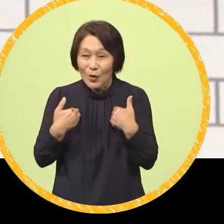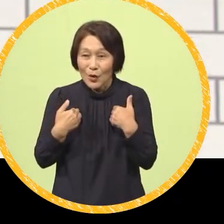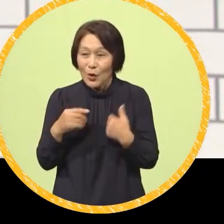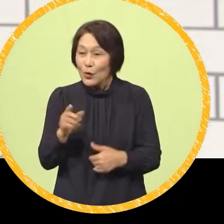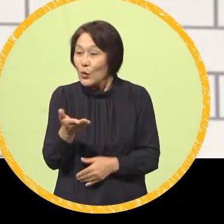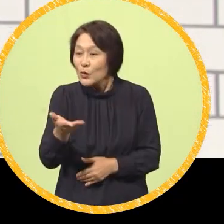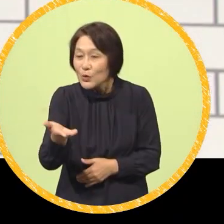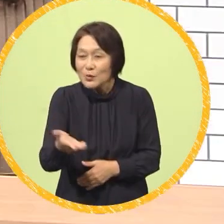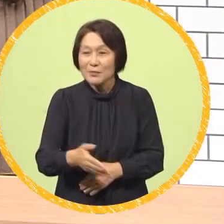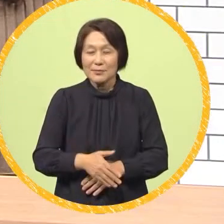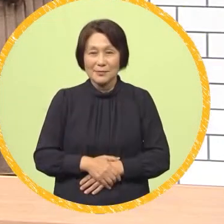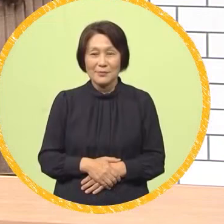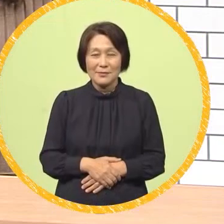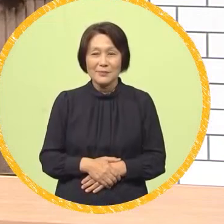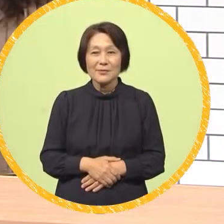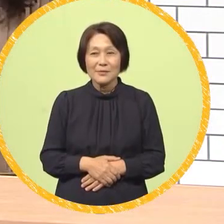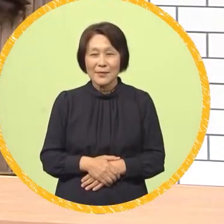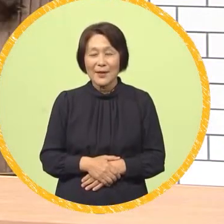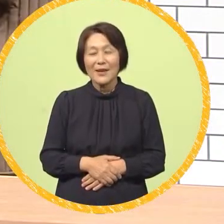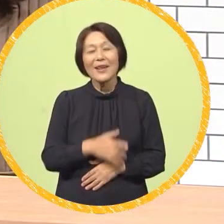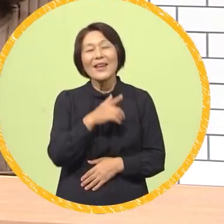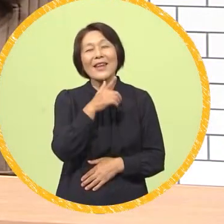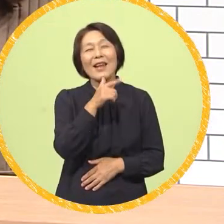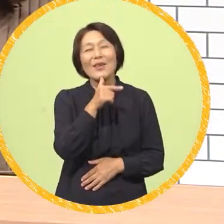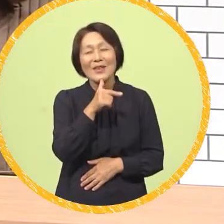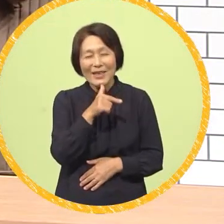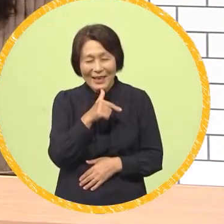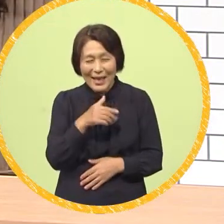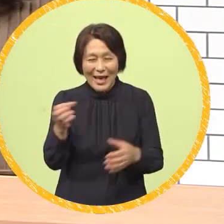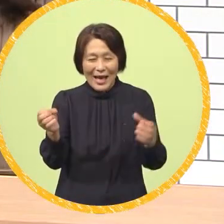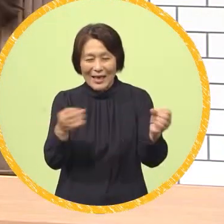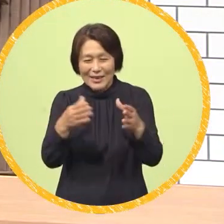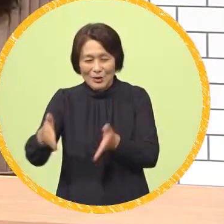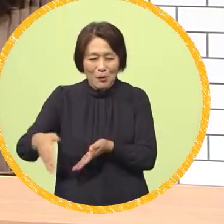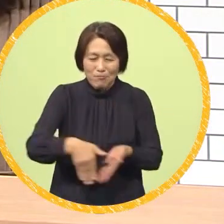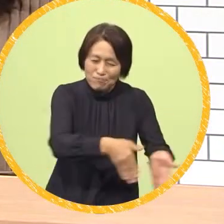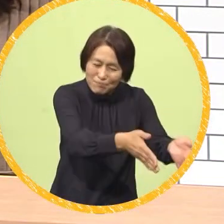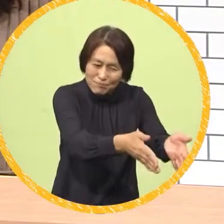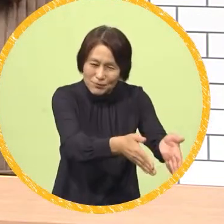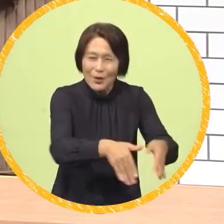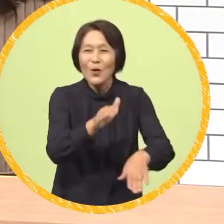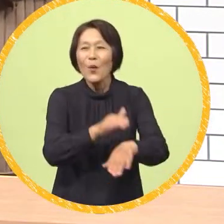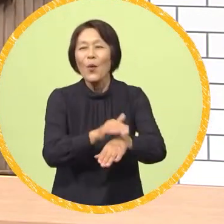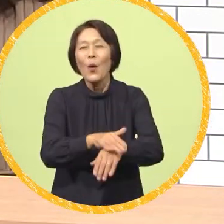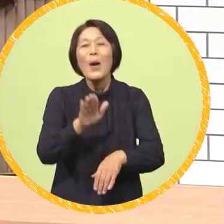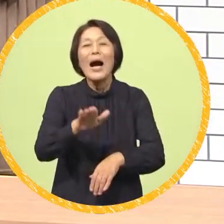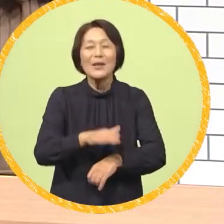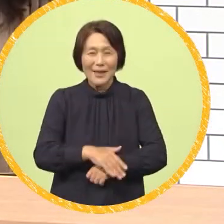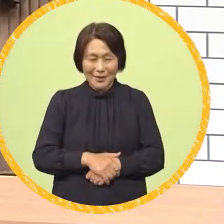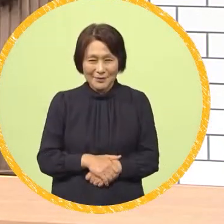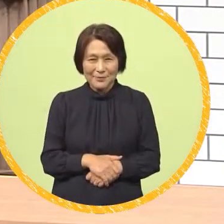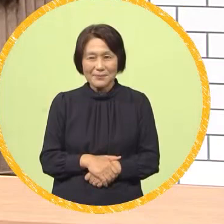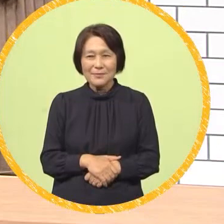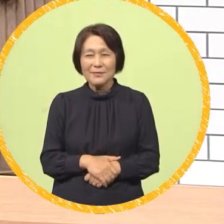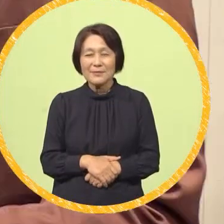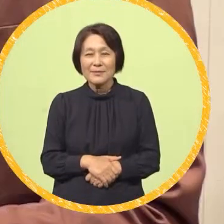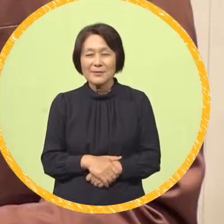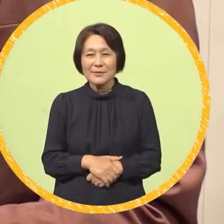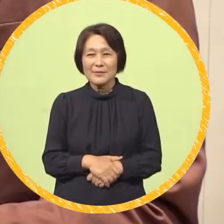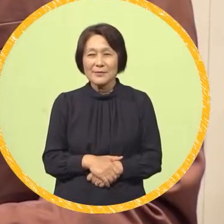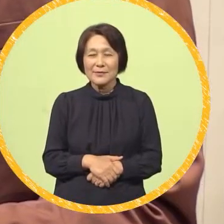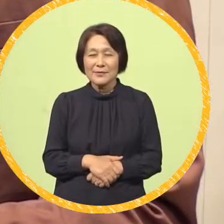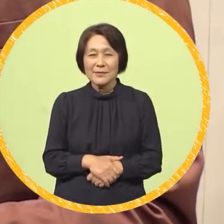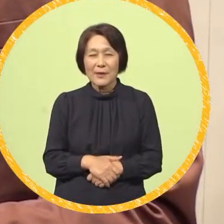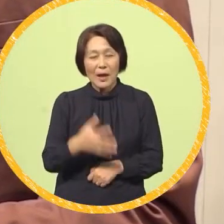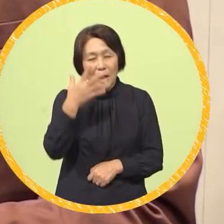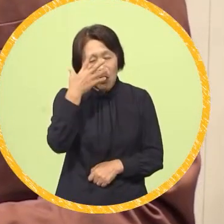？ なるほど ね話題を変えちゃうっていうのも確かに一つの手だよね。 うん、思い切ってね、うんうんうん、 はい。そしてですね、